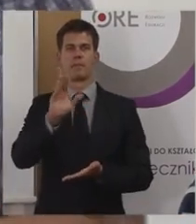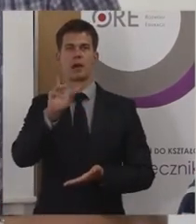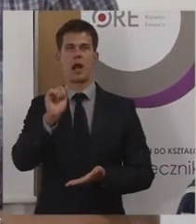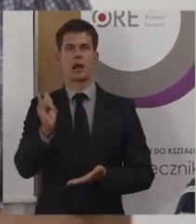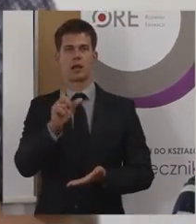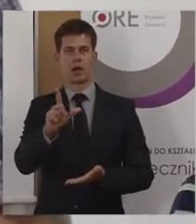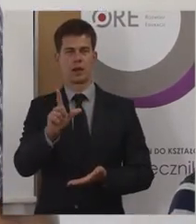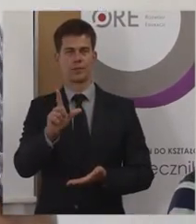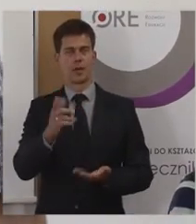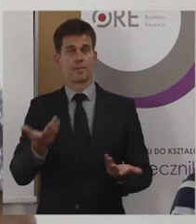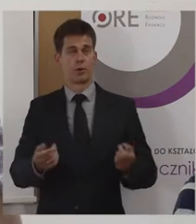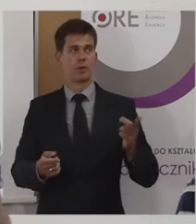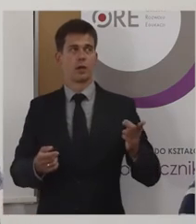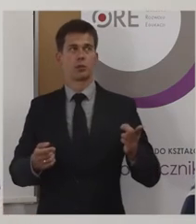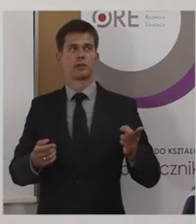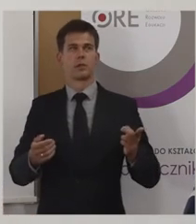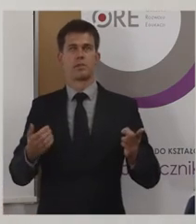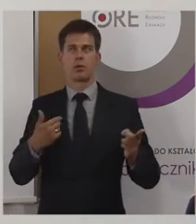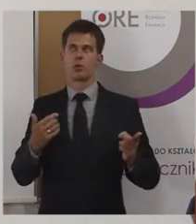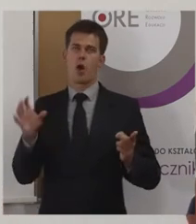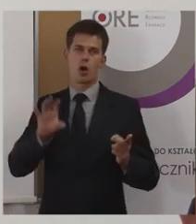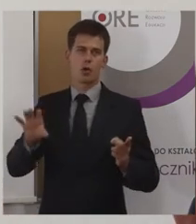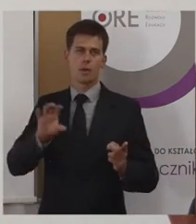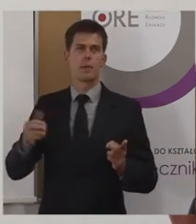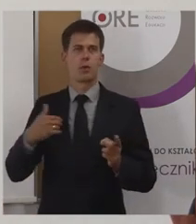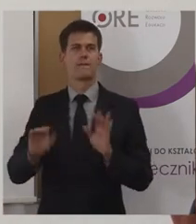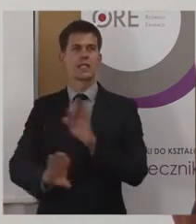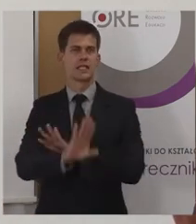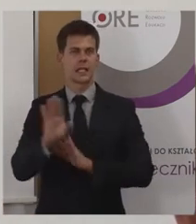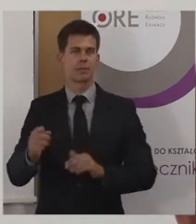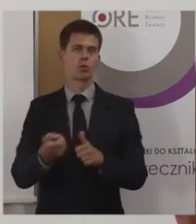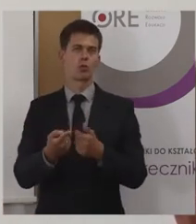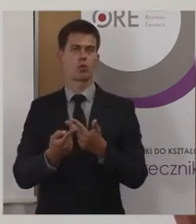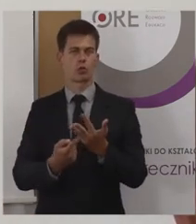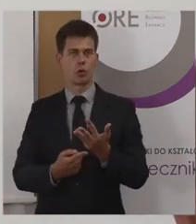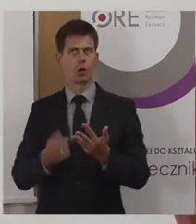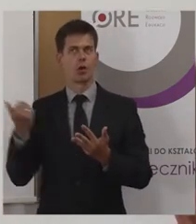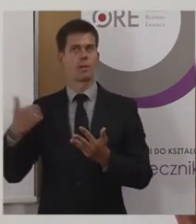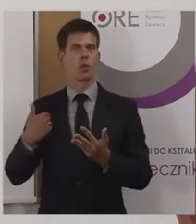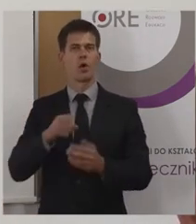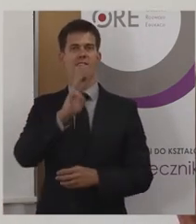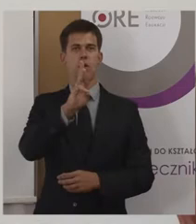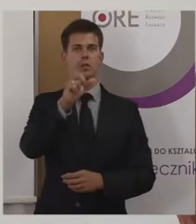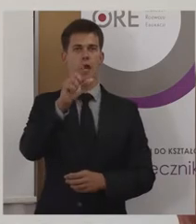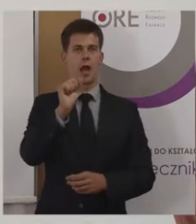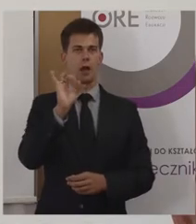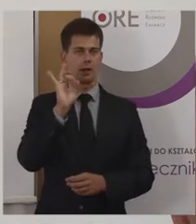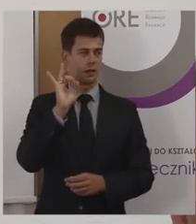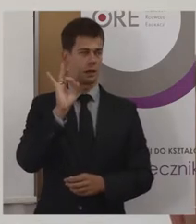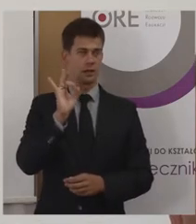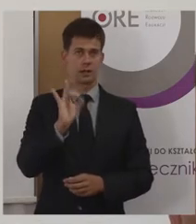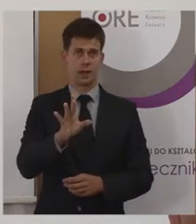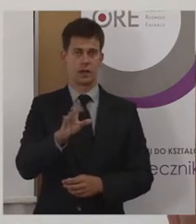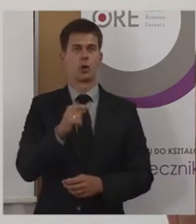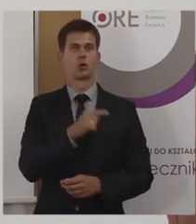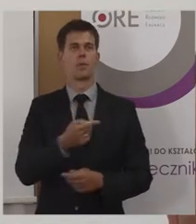Ponieważ z tego, co tutaj zdążyliśmy się zorientować na tym poprzednim wystąpieniu, to WCAG, te wszystkie wytyczne, dotyczą tego, aby